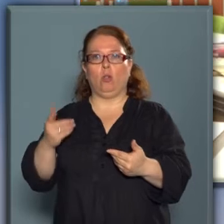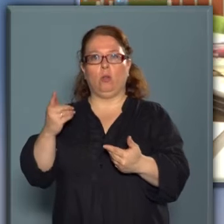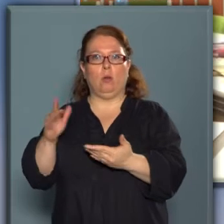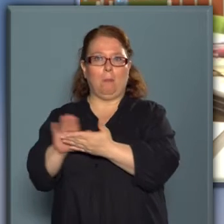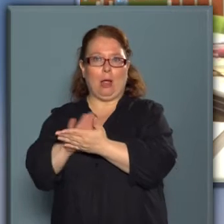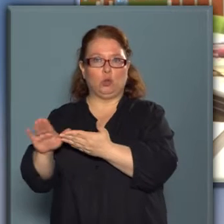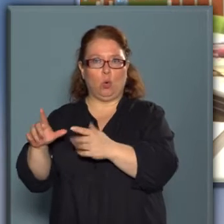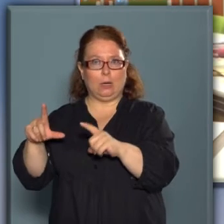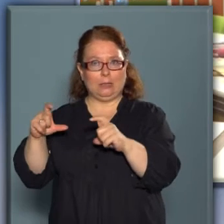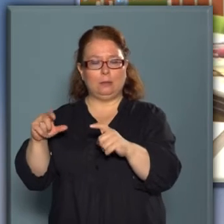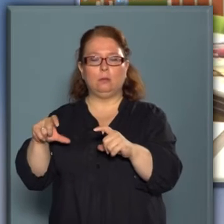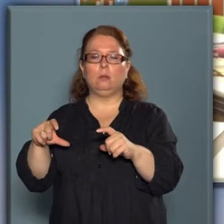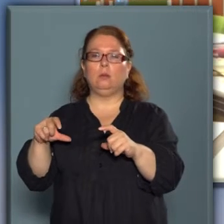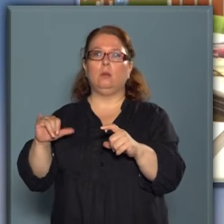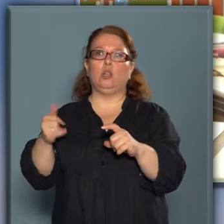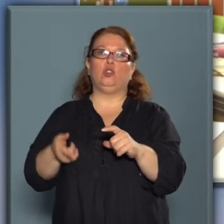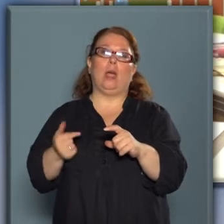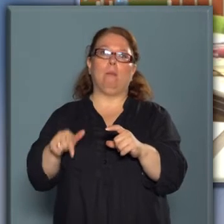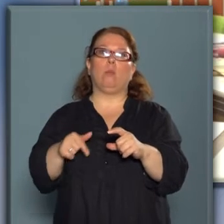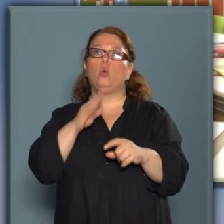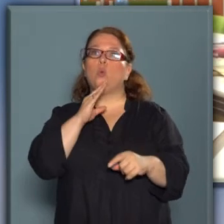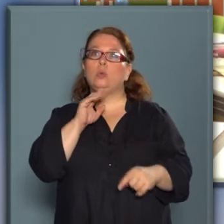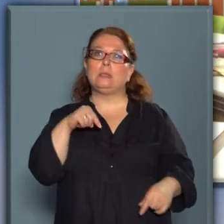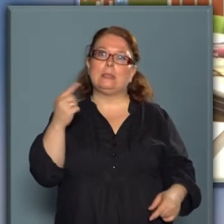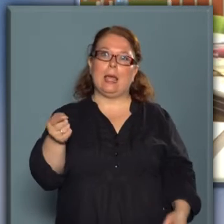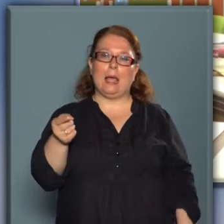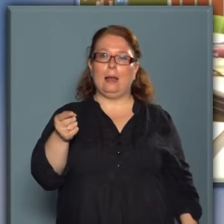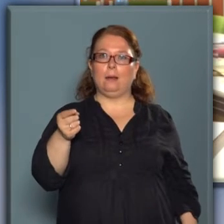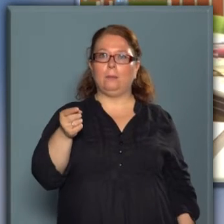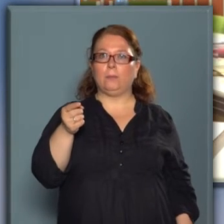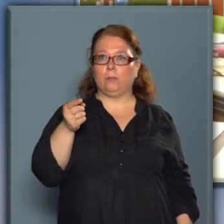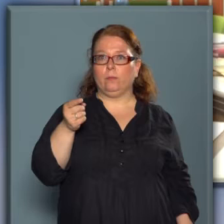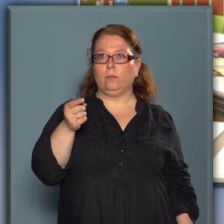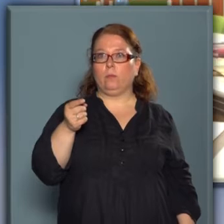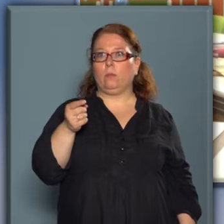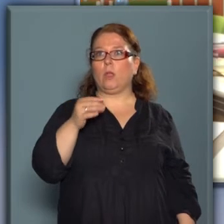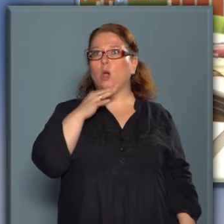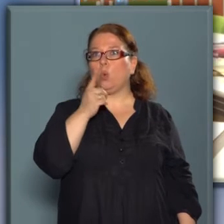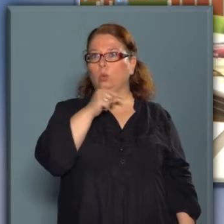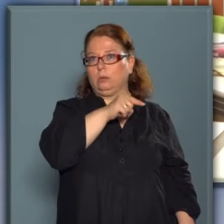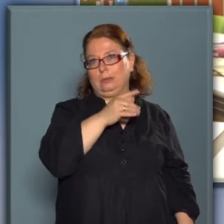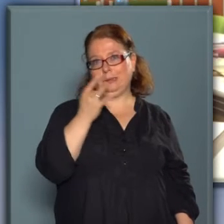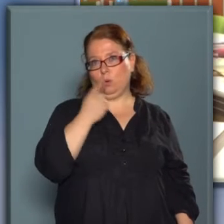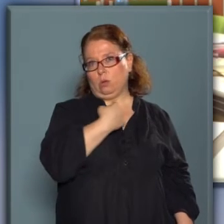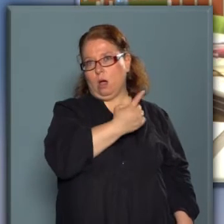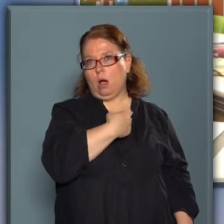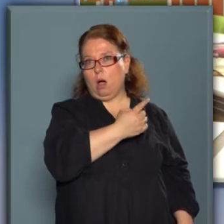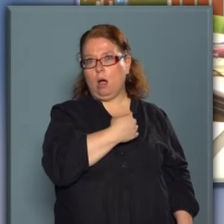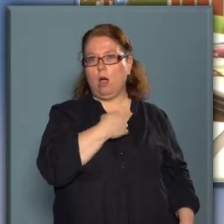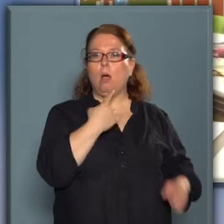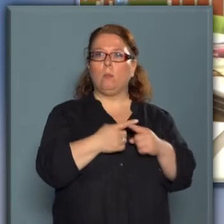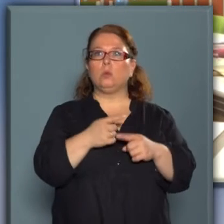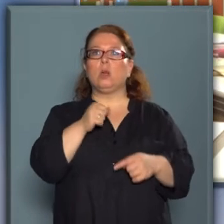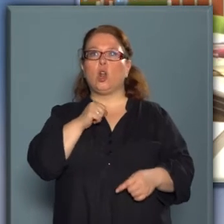vagy hogy lemásolhassuk, és akkor össze a Róth Ilonával együtt, akkor meg